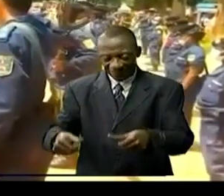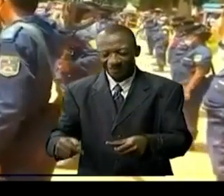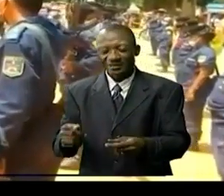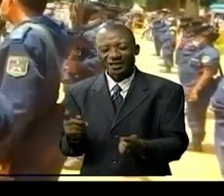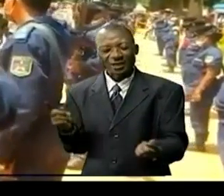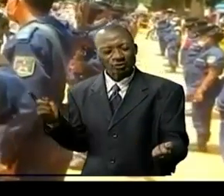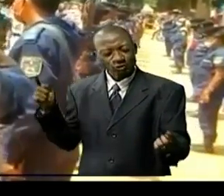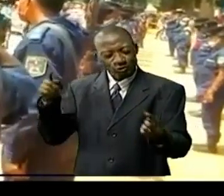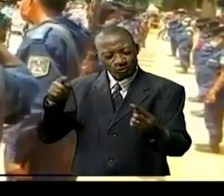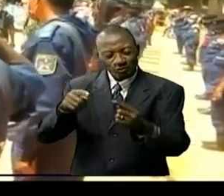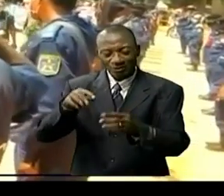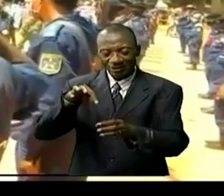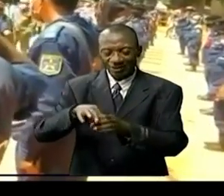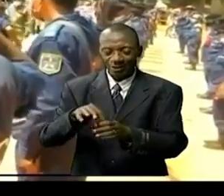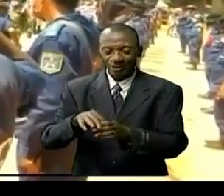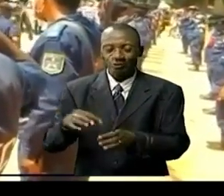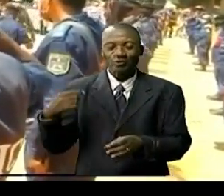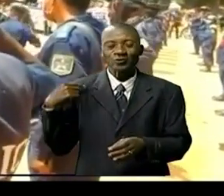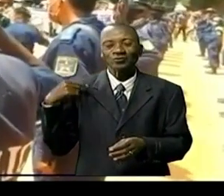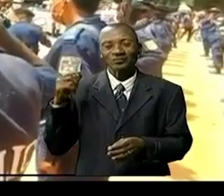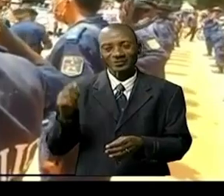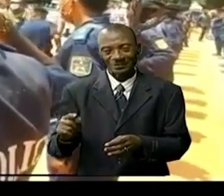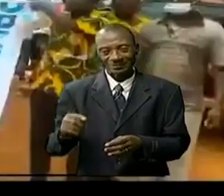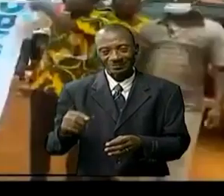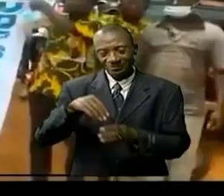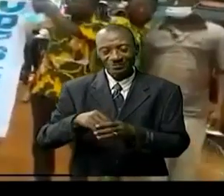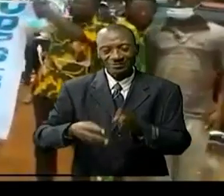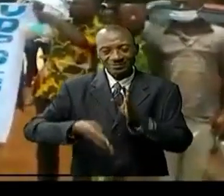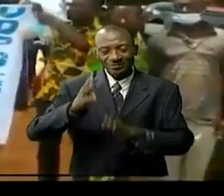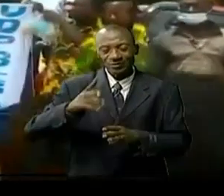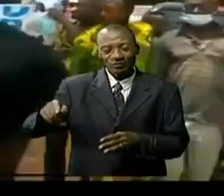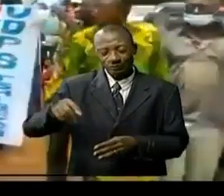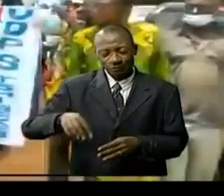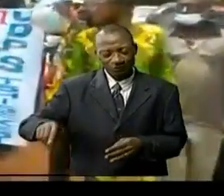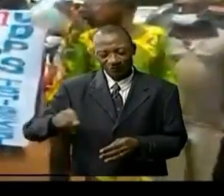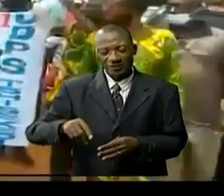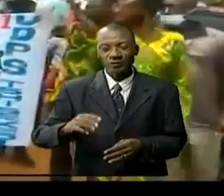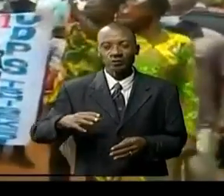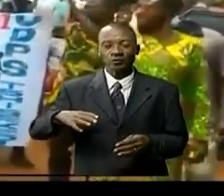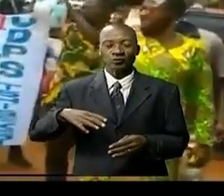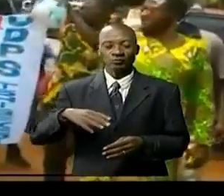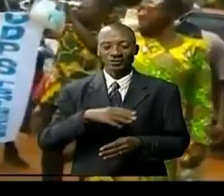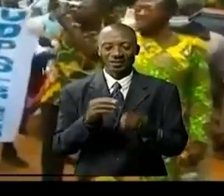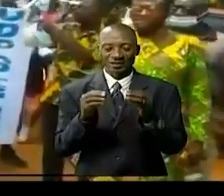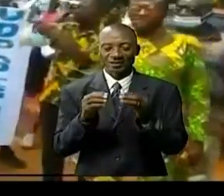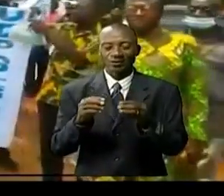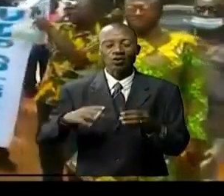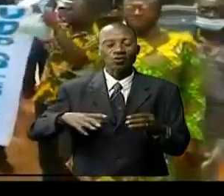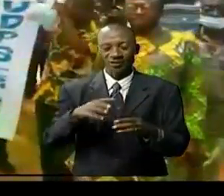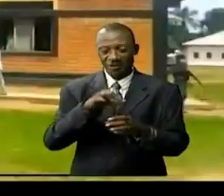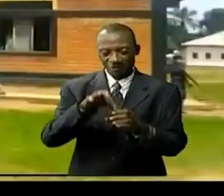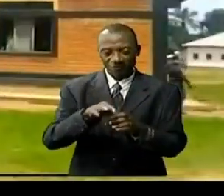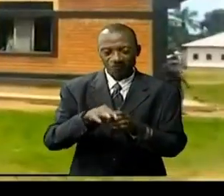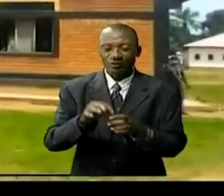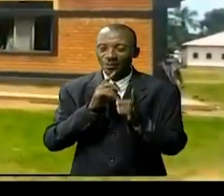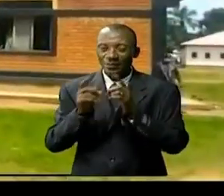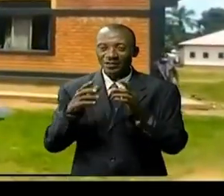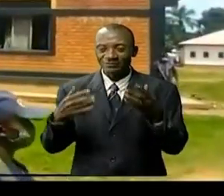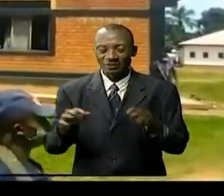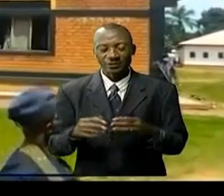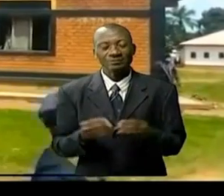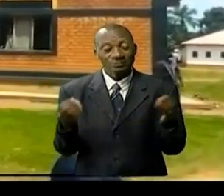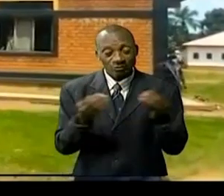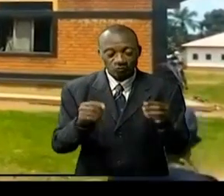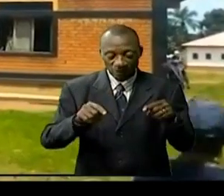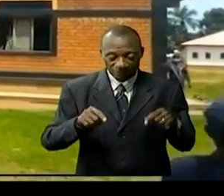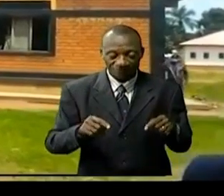selon les calandres et de la commission électorale nationale indépendante ceni un sigle au cours d'une plénière organisée ce samedi